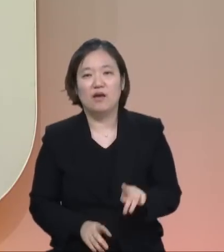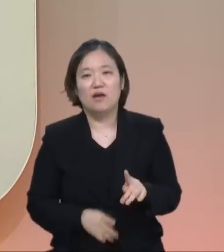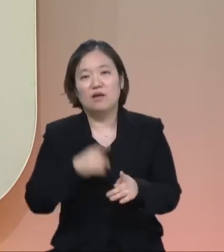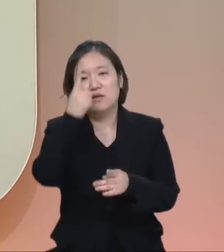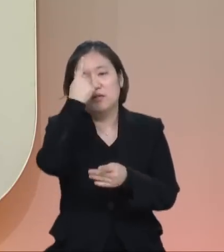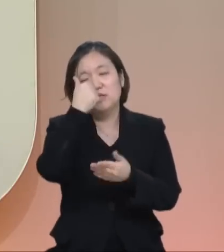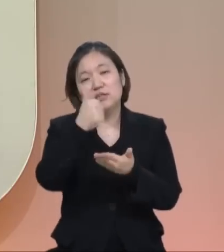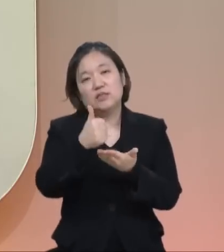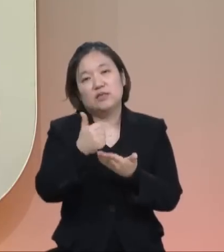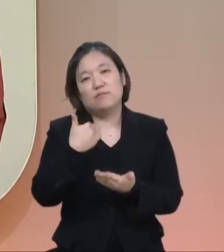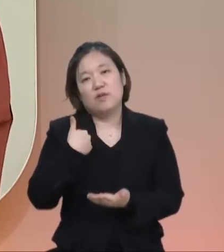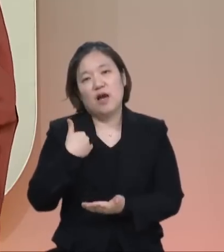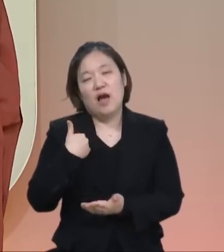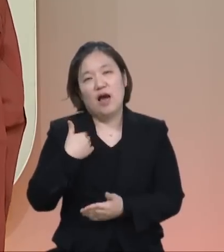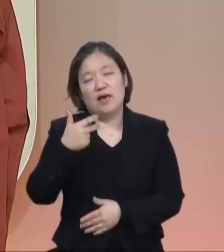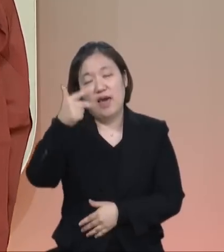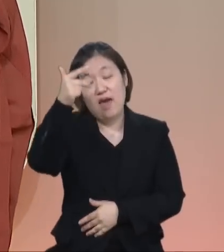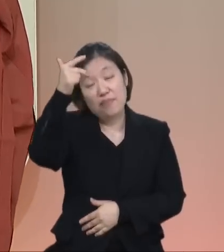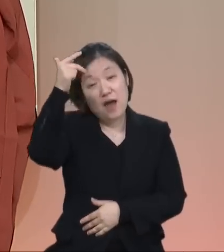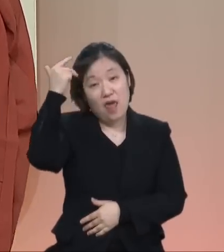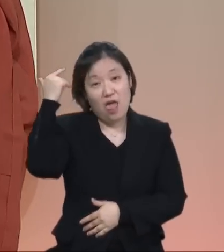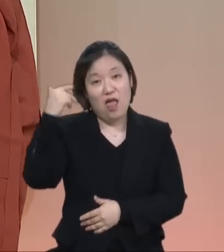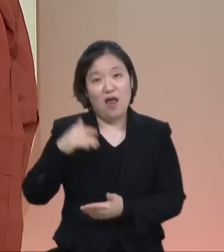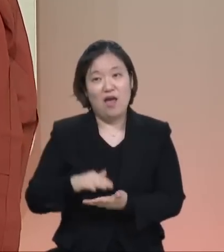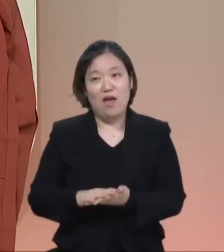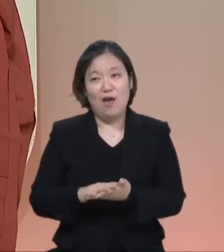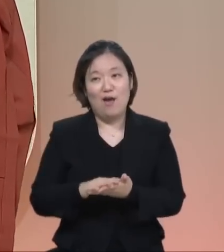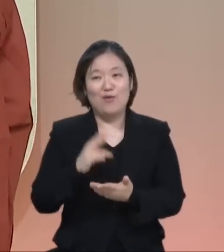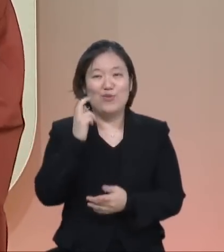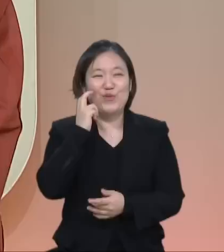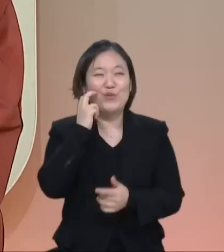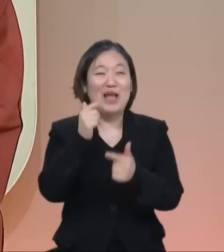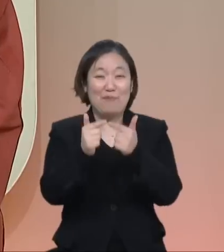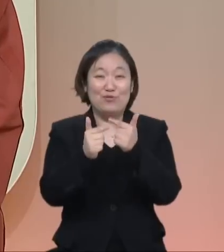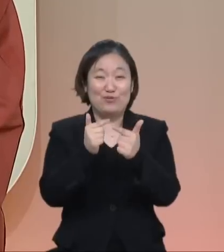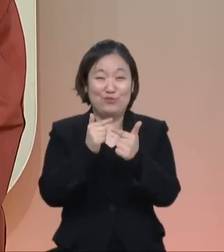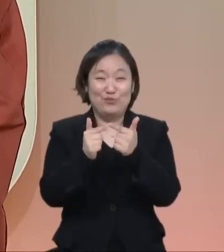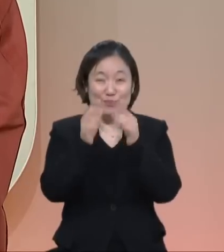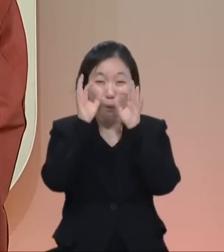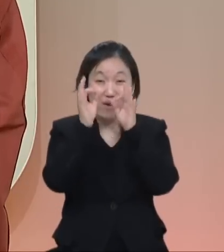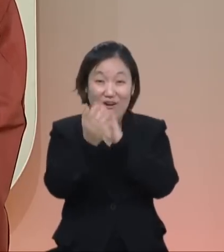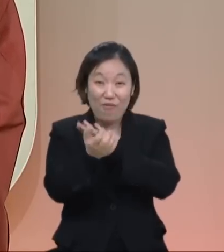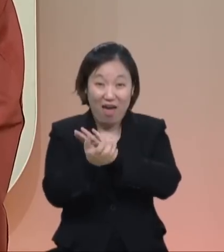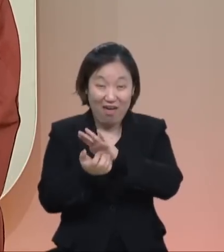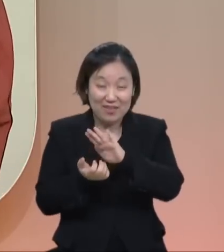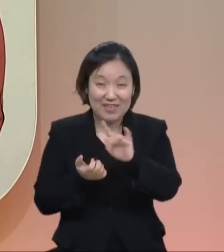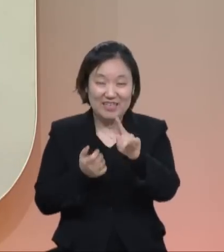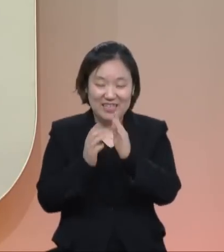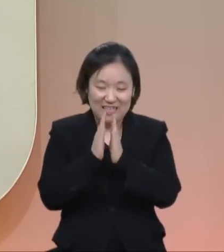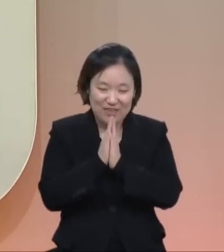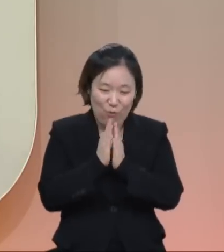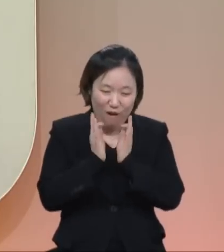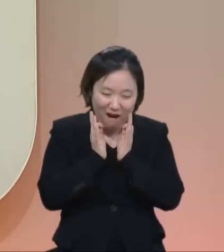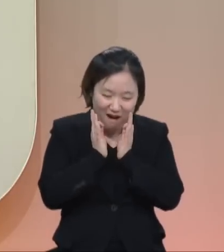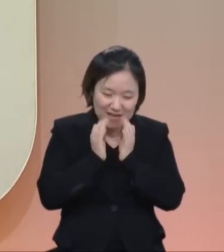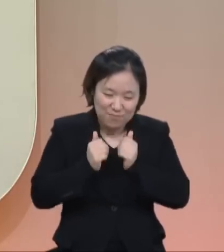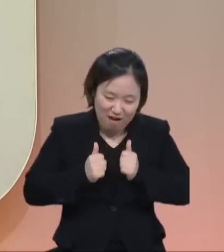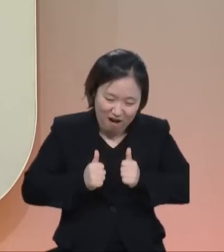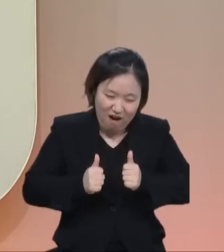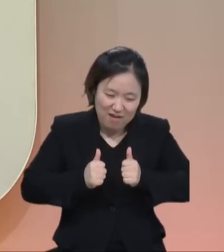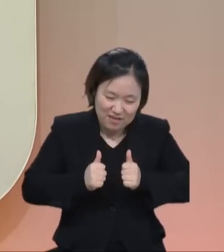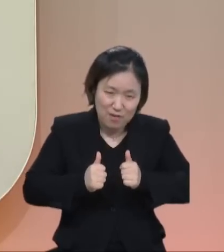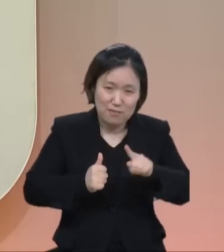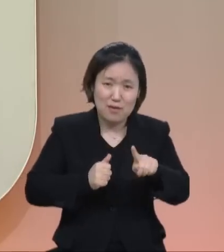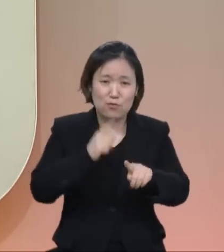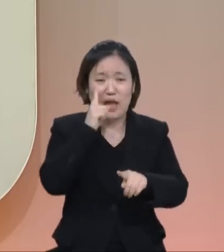쓰네 예전에는 소나무를 보기 전에는 지도를 열심히 했는데도 안